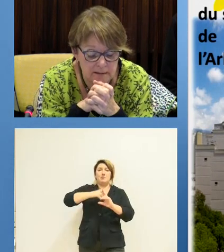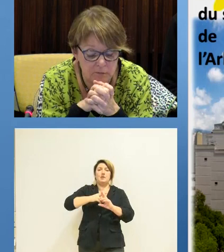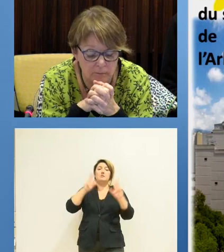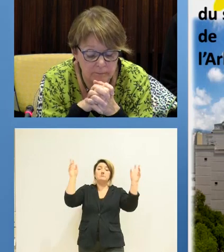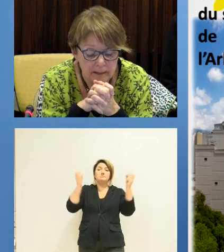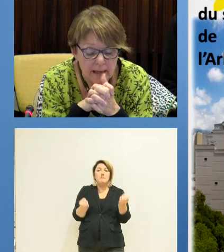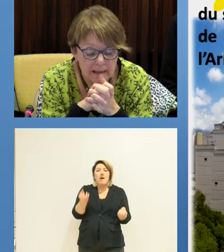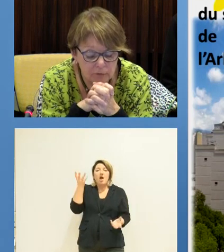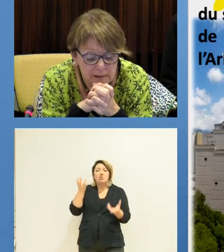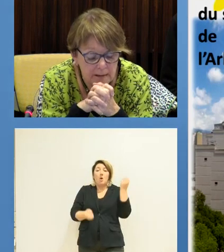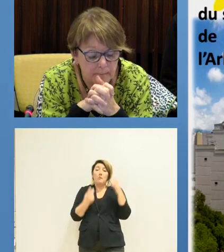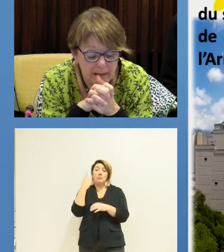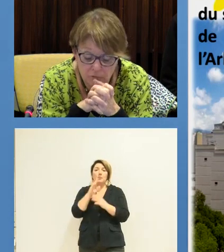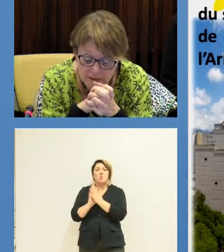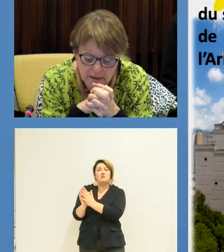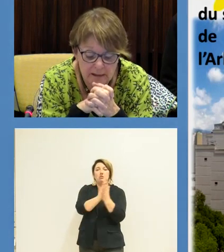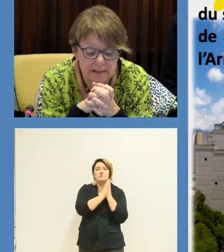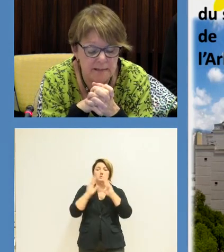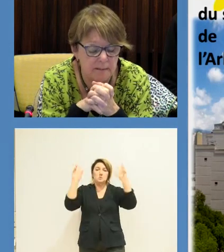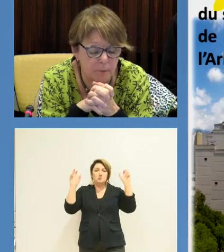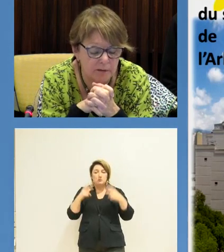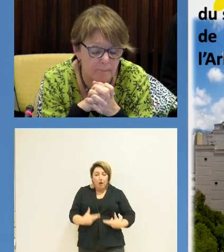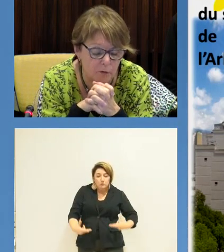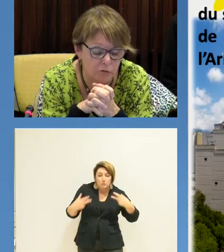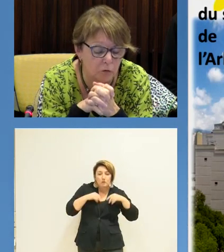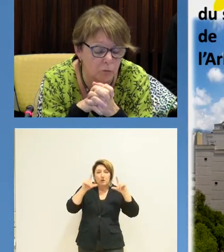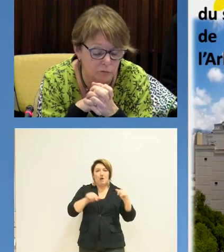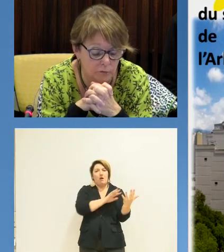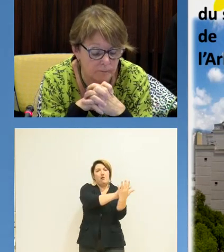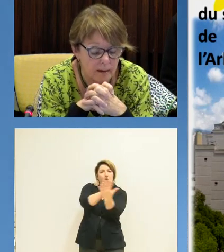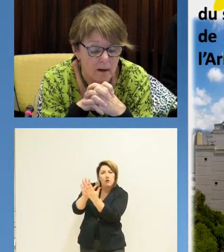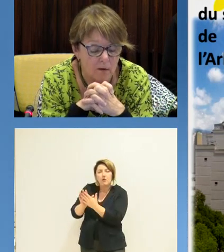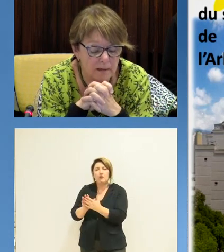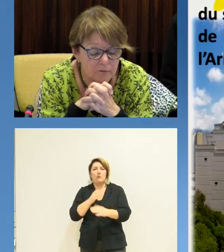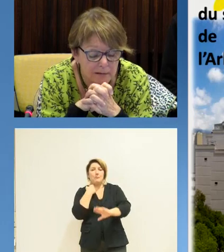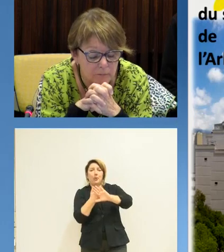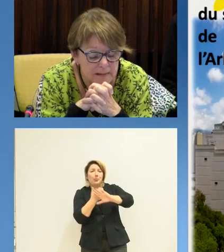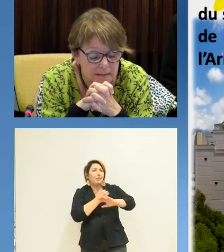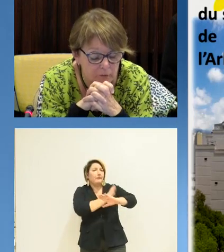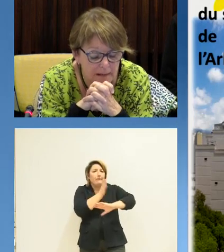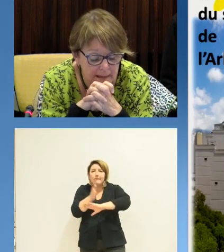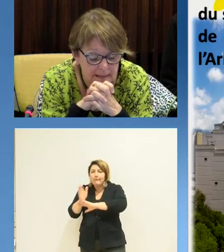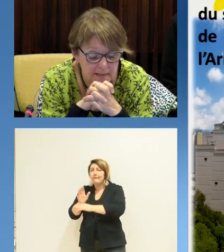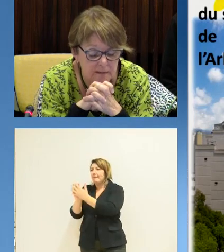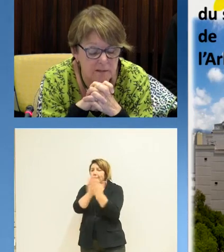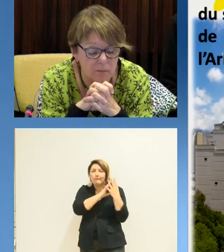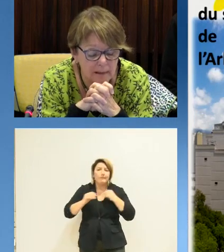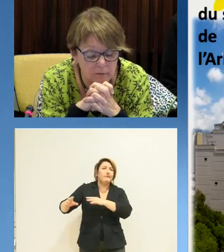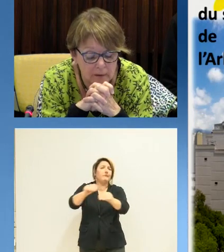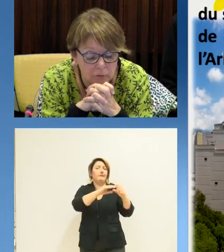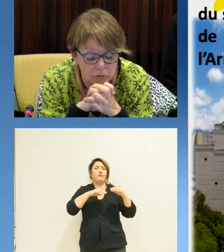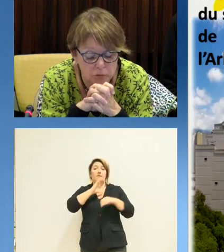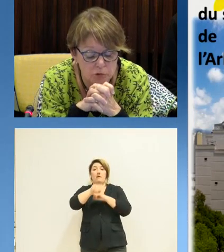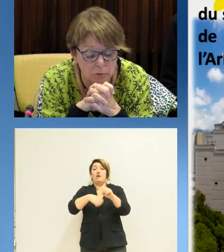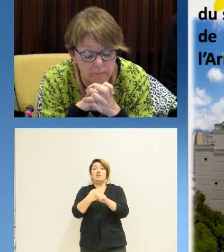de la concertation l'atelier ateliers réalisés porte-à-porte rencontre en avril 2006 2015 ce